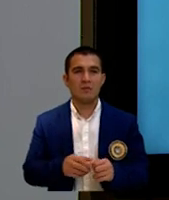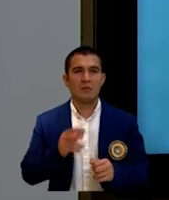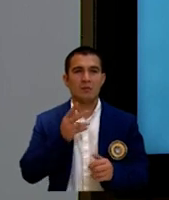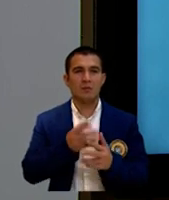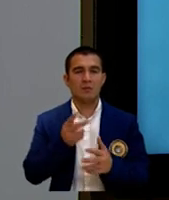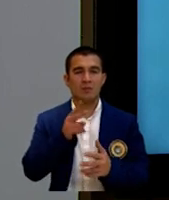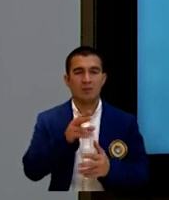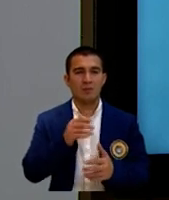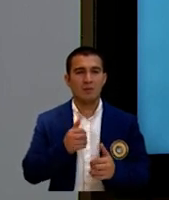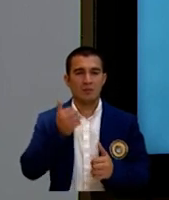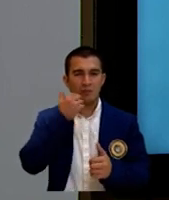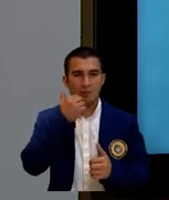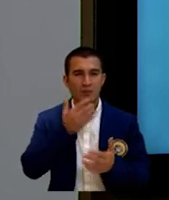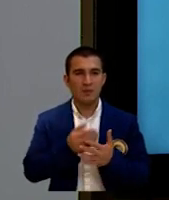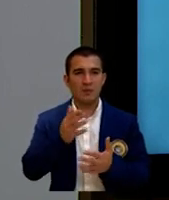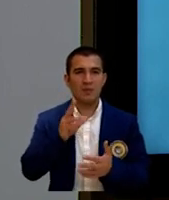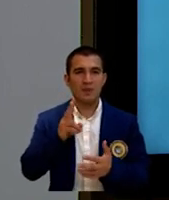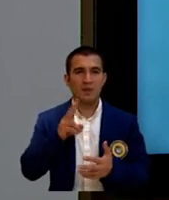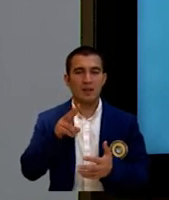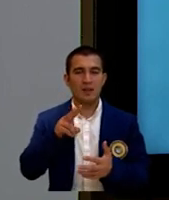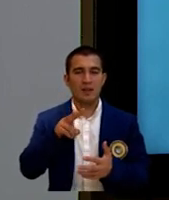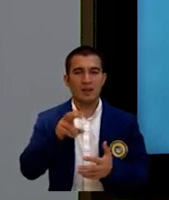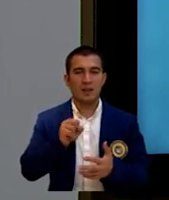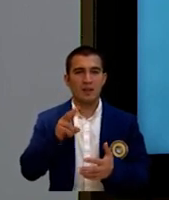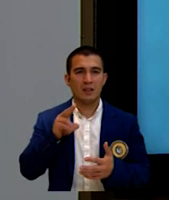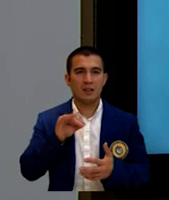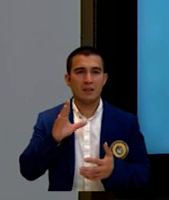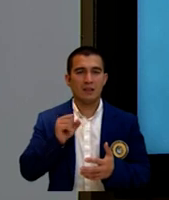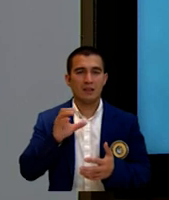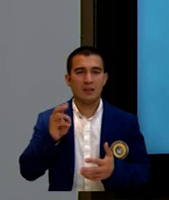Moskva Vladivostok temir yo'li uzunligi